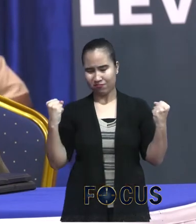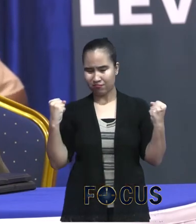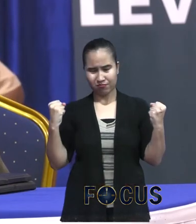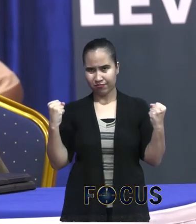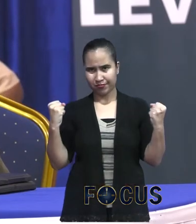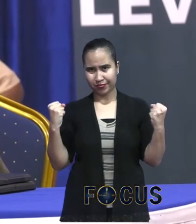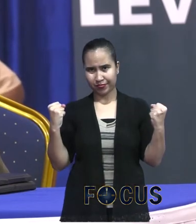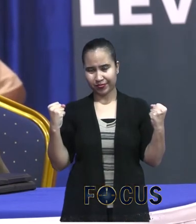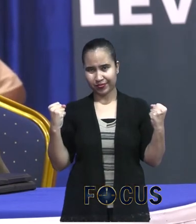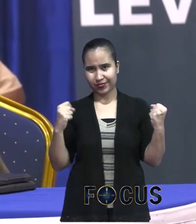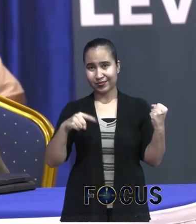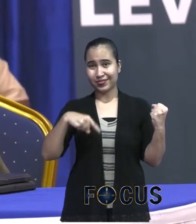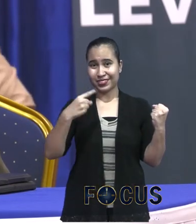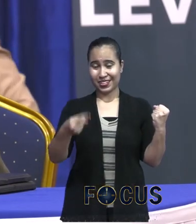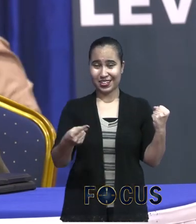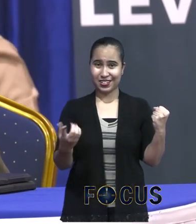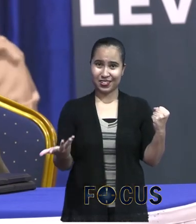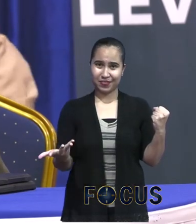daarnaast natuurlijk